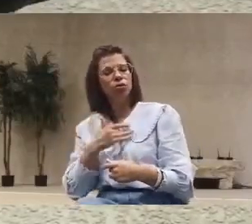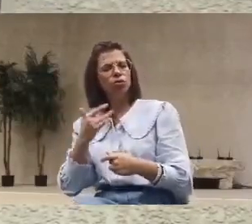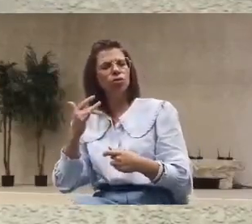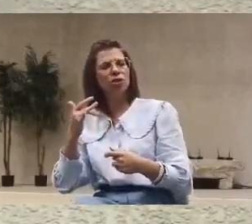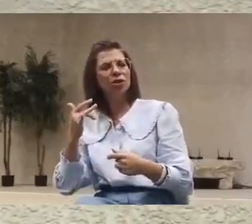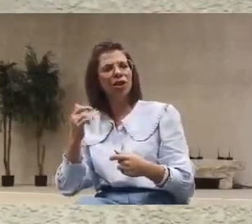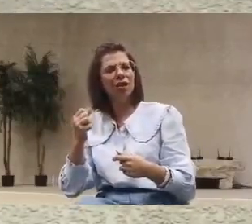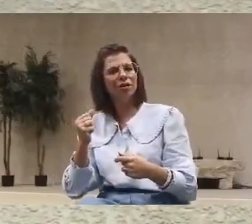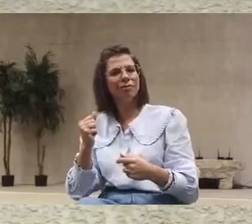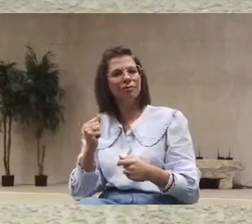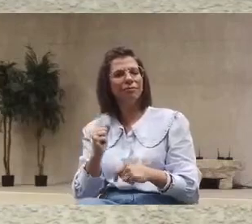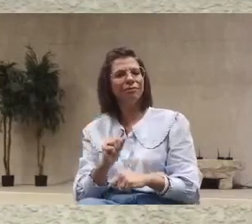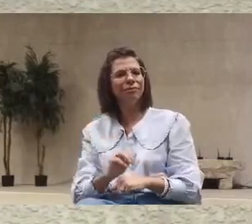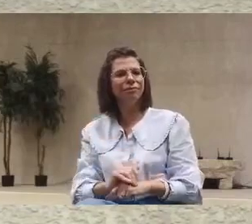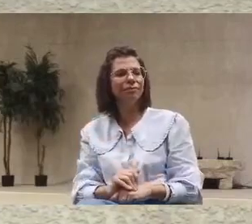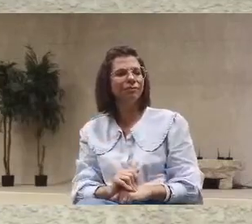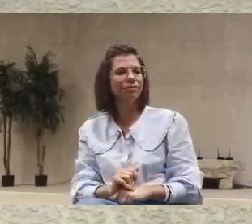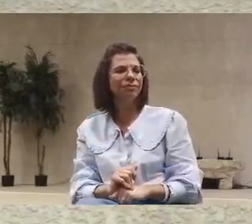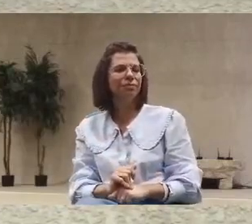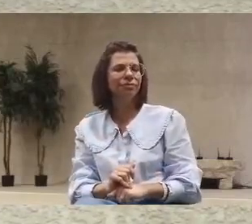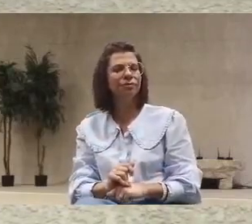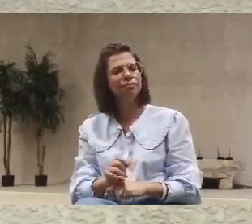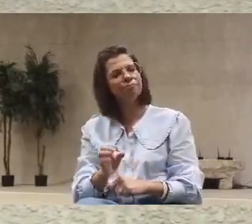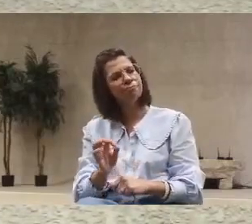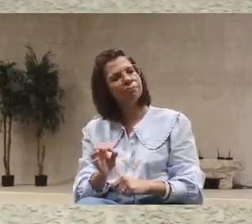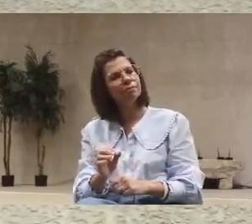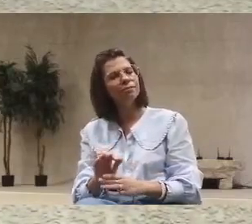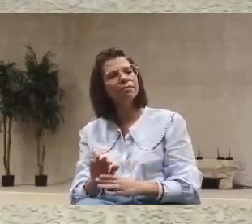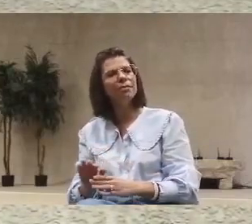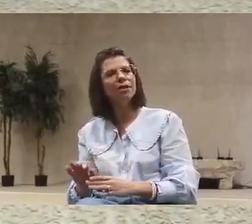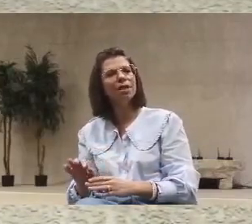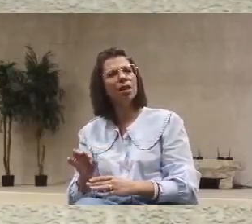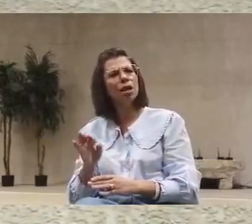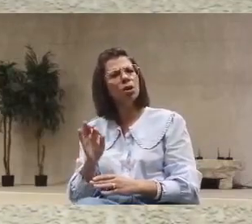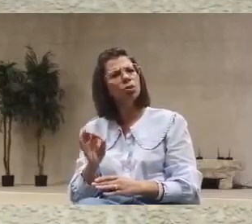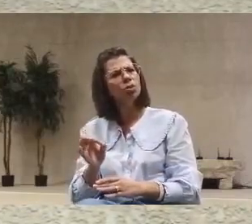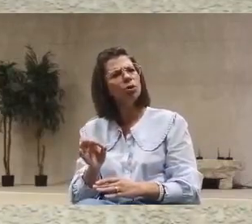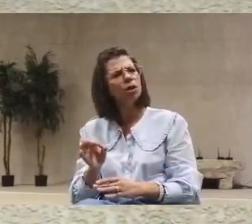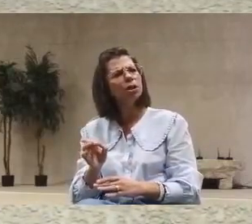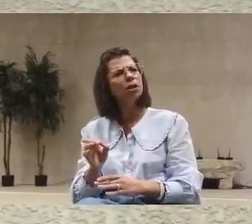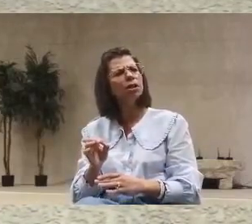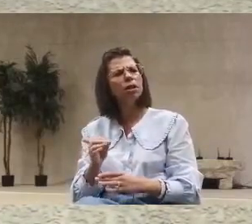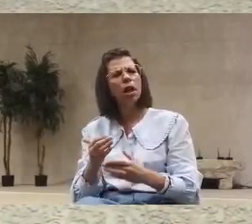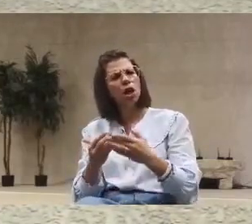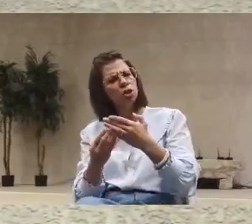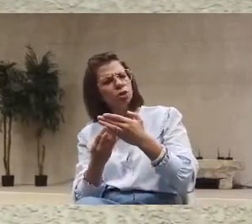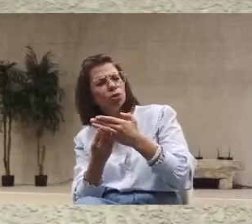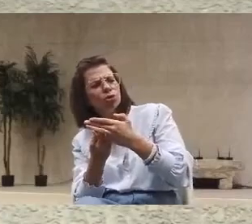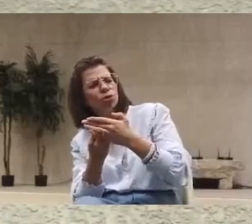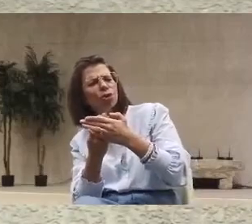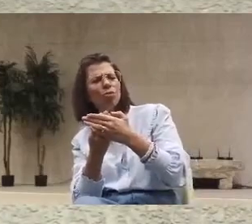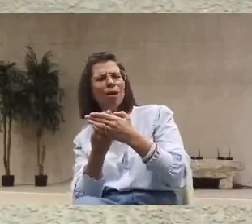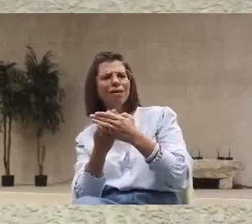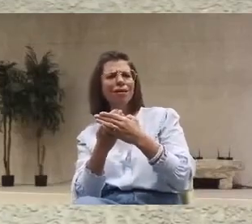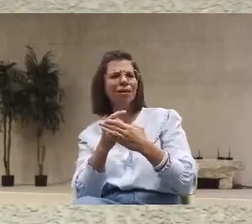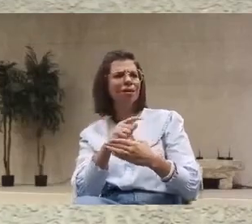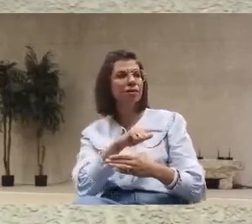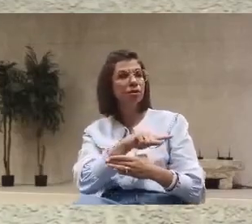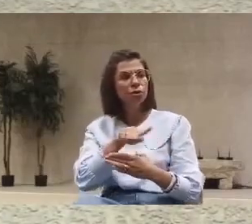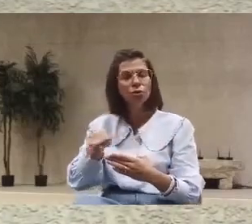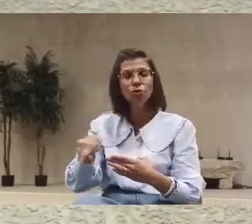le groupe de Louange nous conduit dans ce chant voulons-nous dire au Seigneur je veux être ce messager